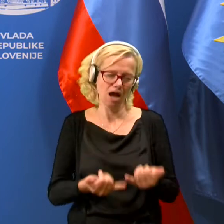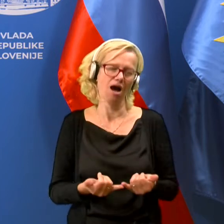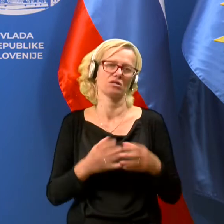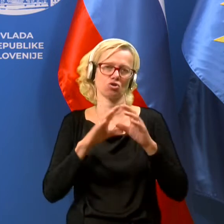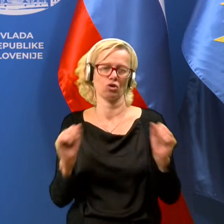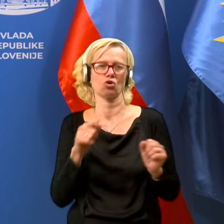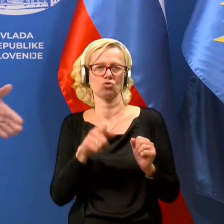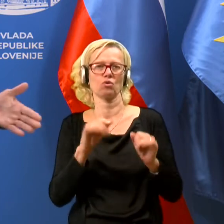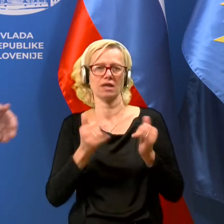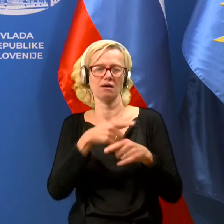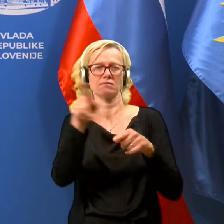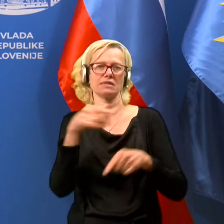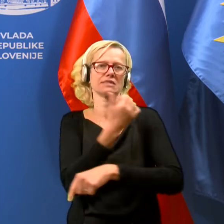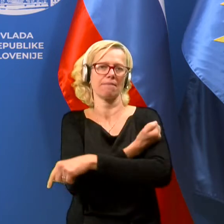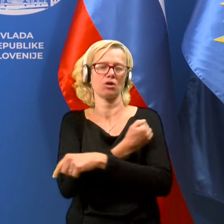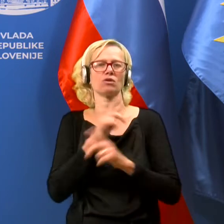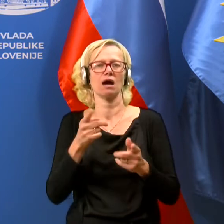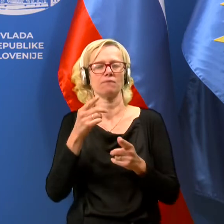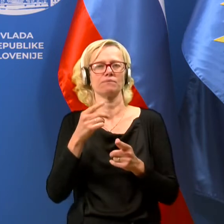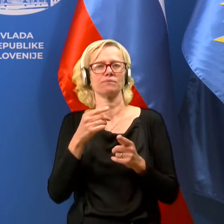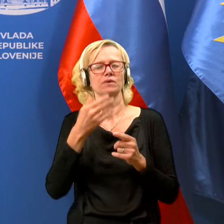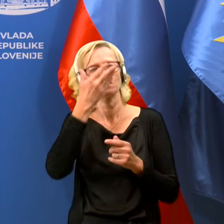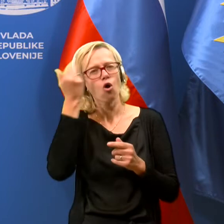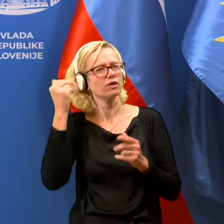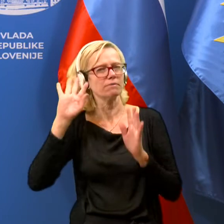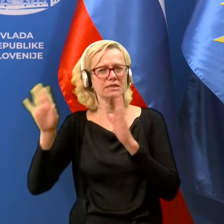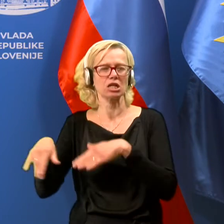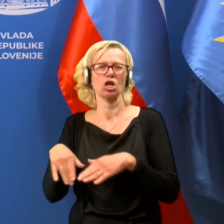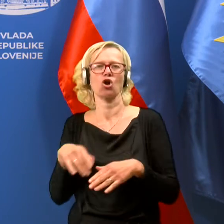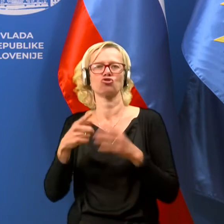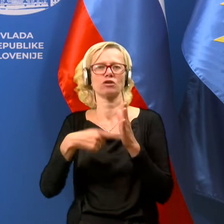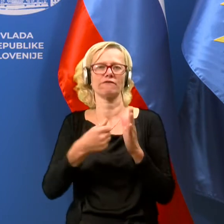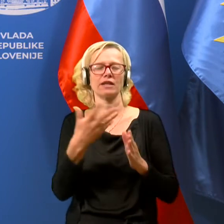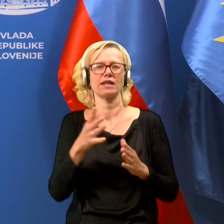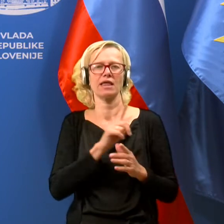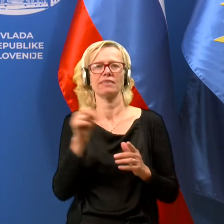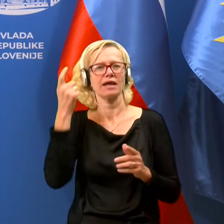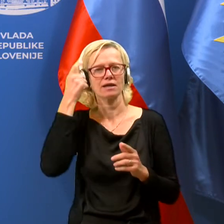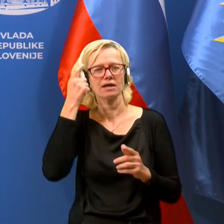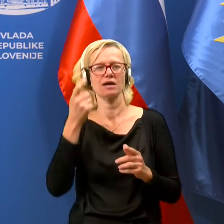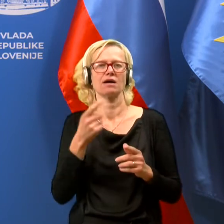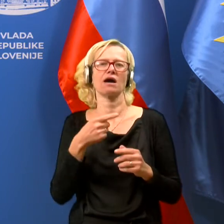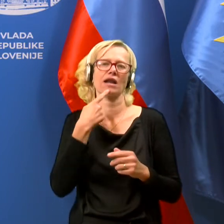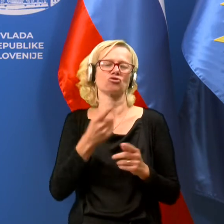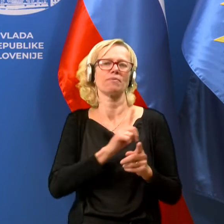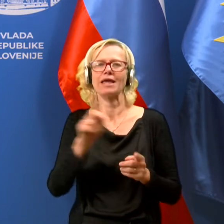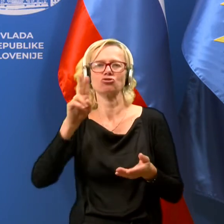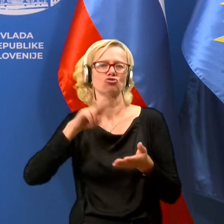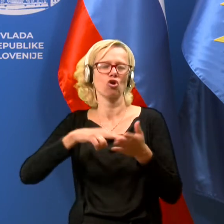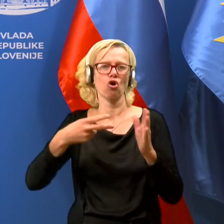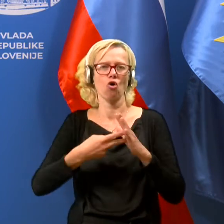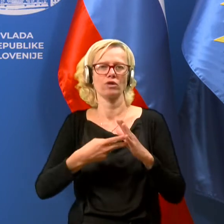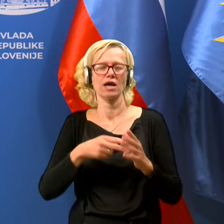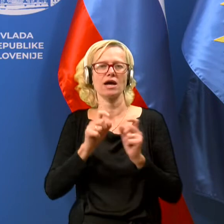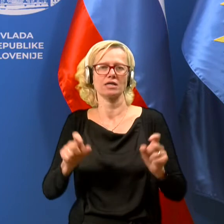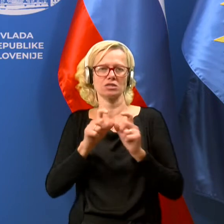cepijo in da odmislijo številne neracionalne, da ne rečem, nestrokovne razloge, da